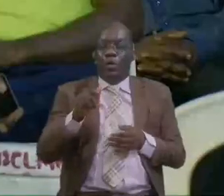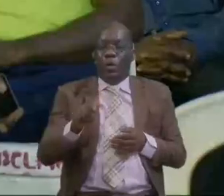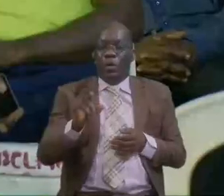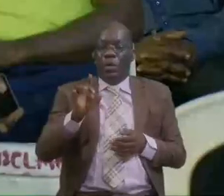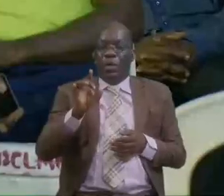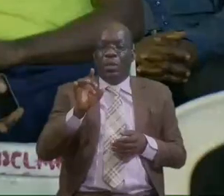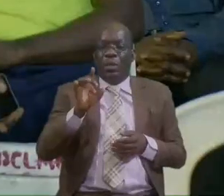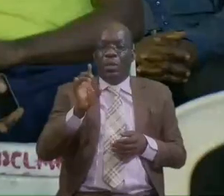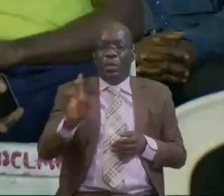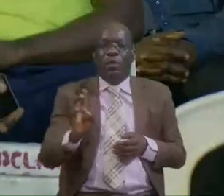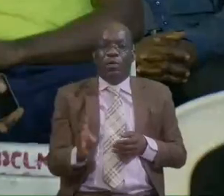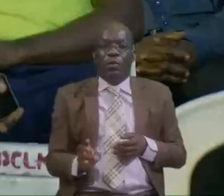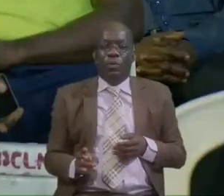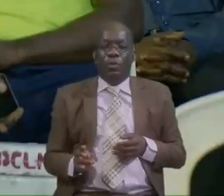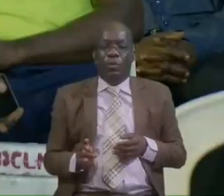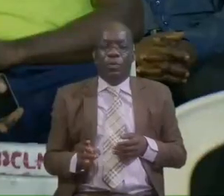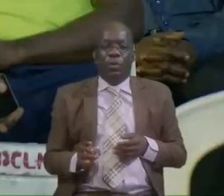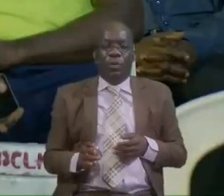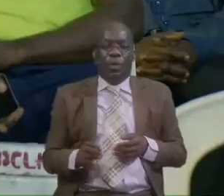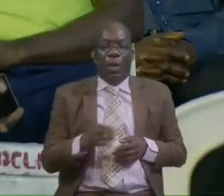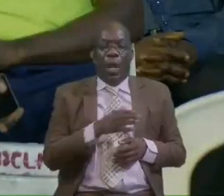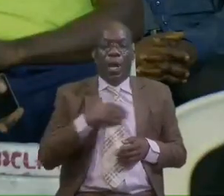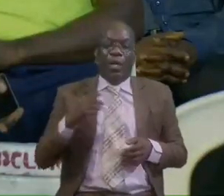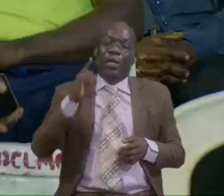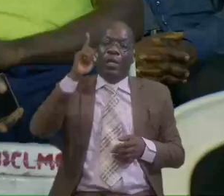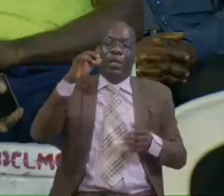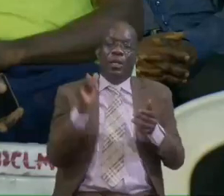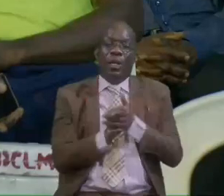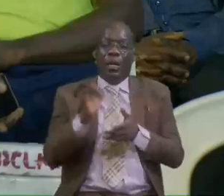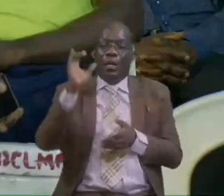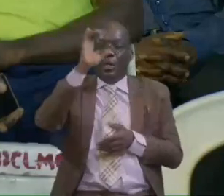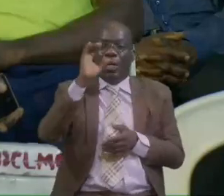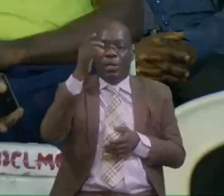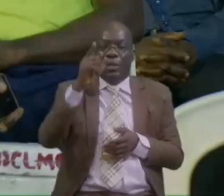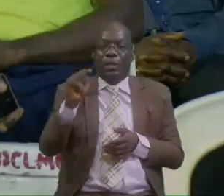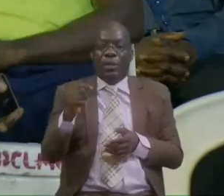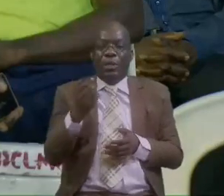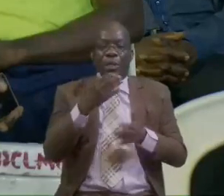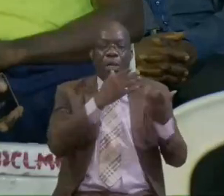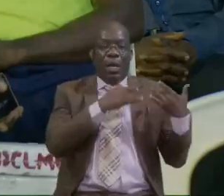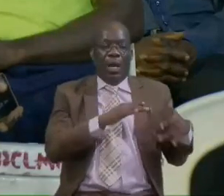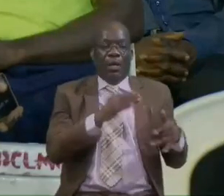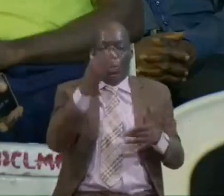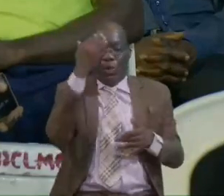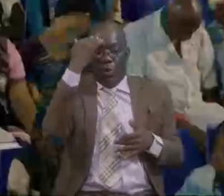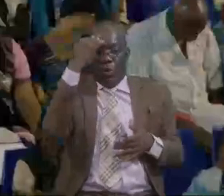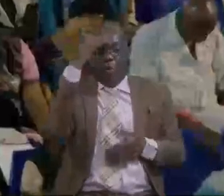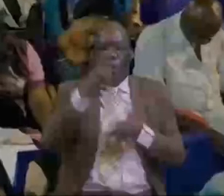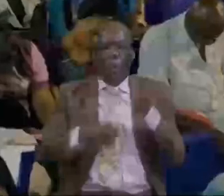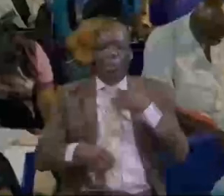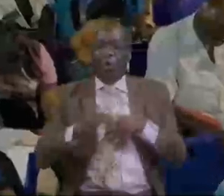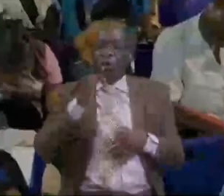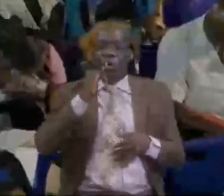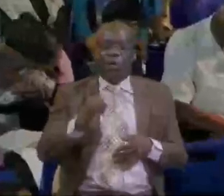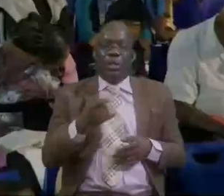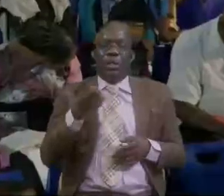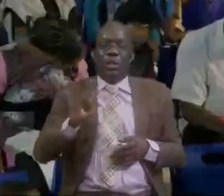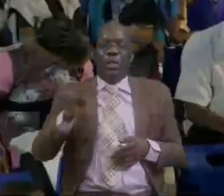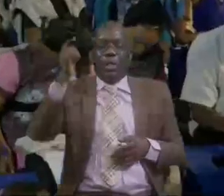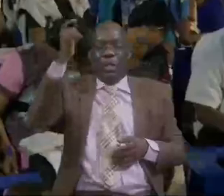Dans verset 27, on dit, celui qui sonde les cœurs connaît quelle est la pensée